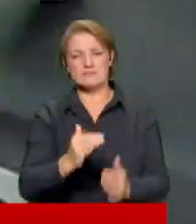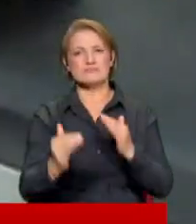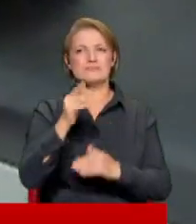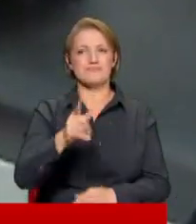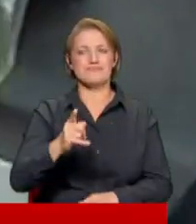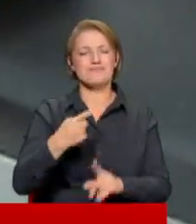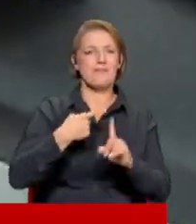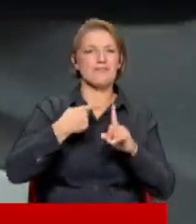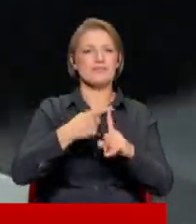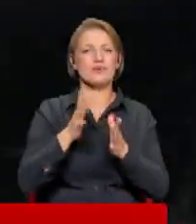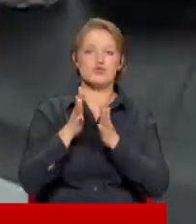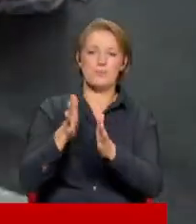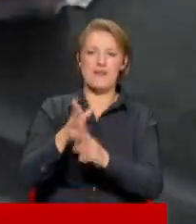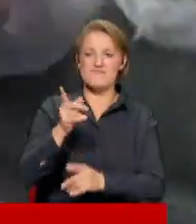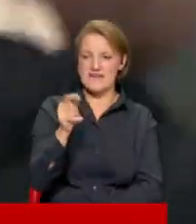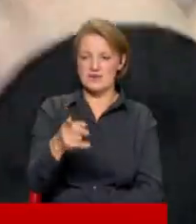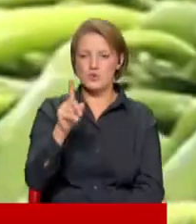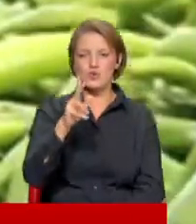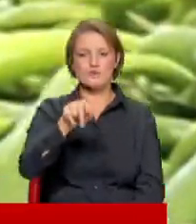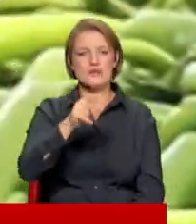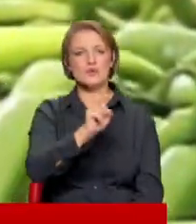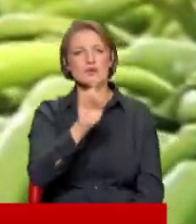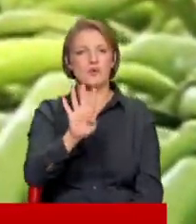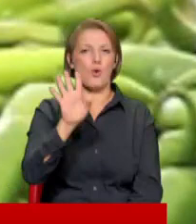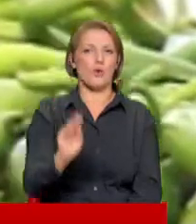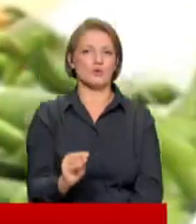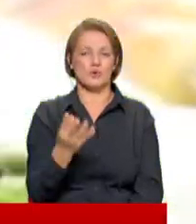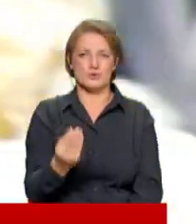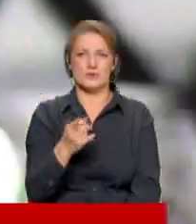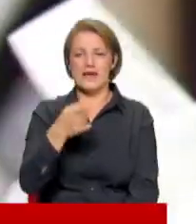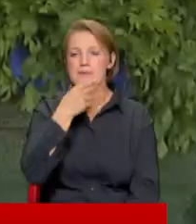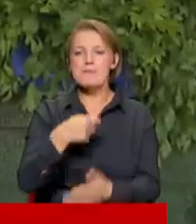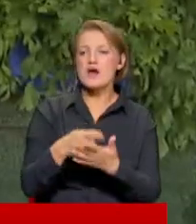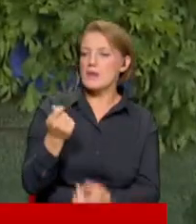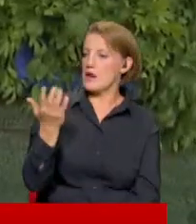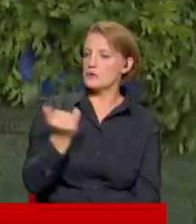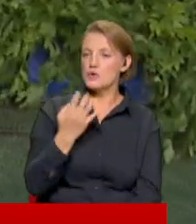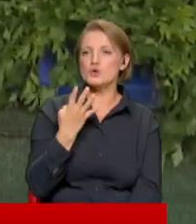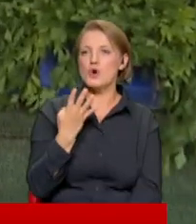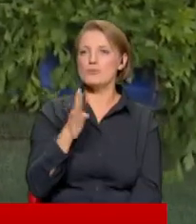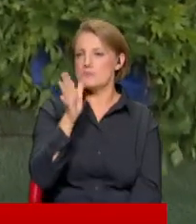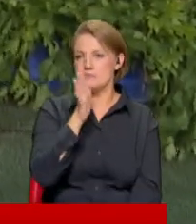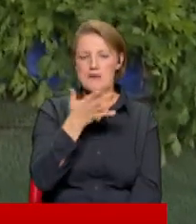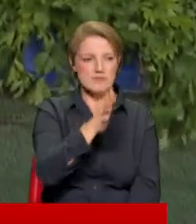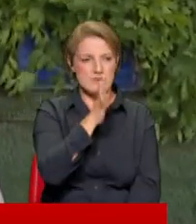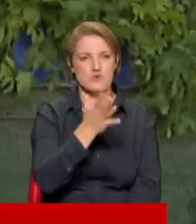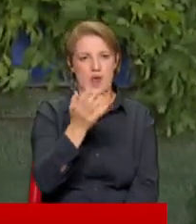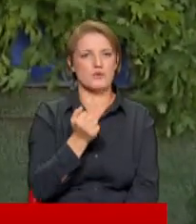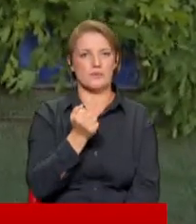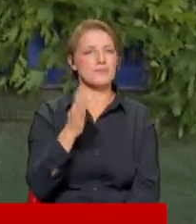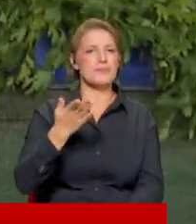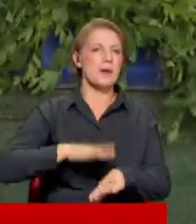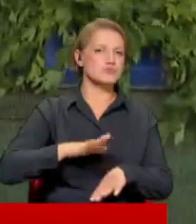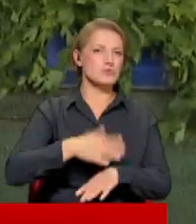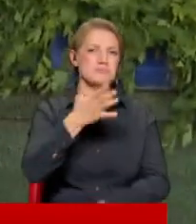yaşandı. Artış toptan fiyatlarda 3,94 oldu. Ne kadar emekli maaş alıyorsunuz bugün? 5500 lira. Ne